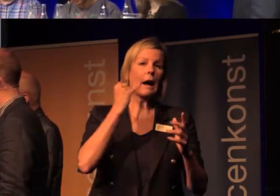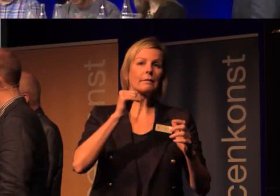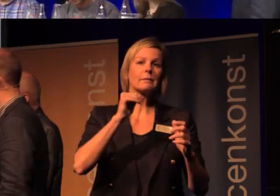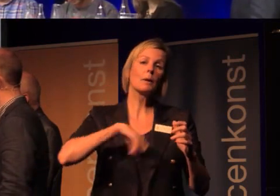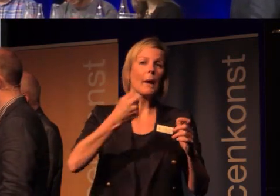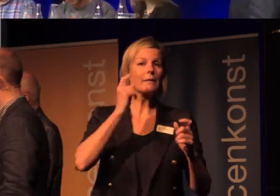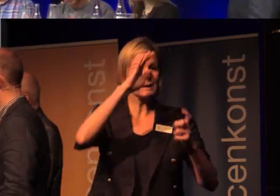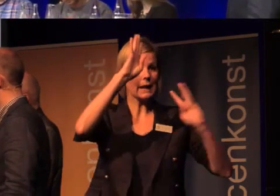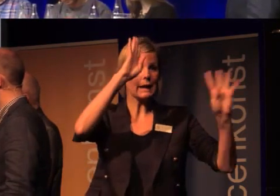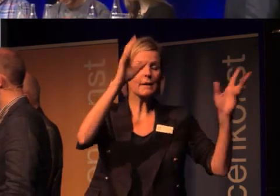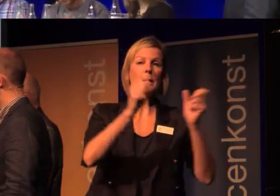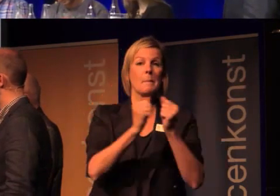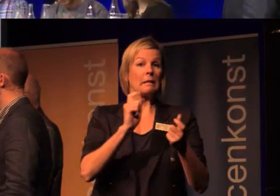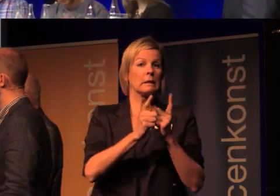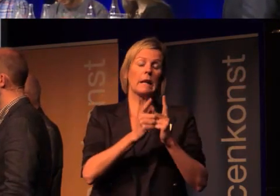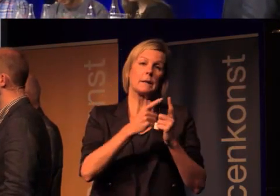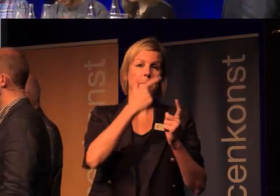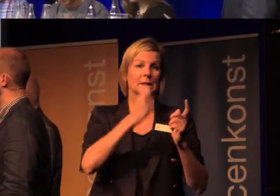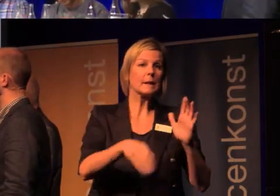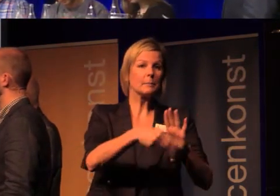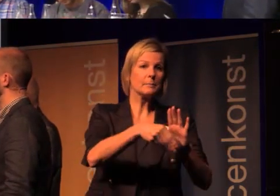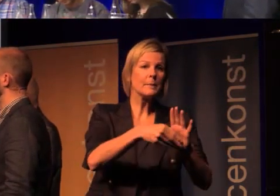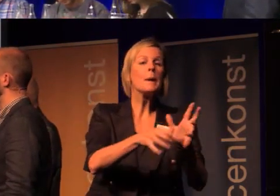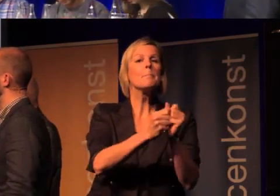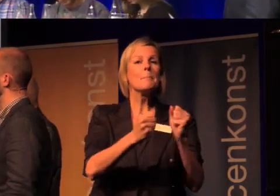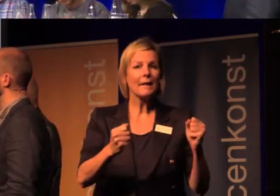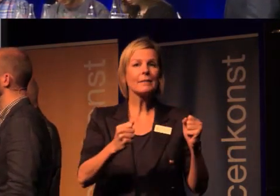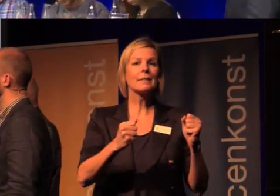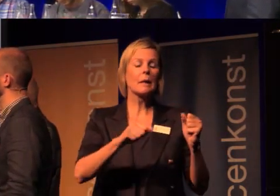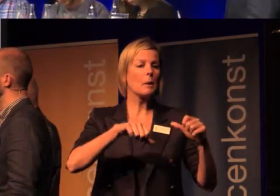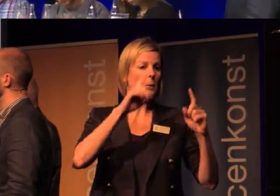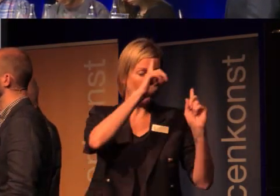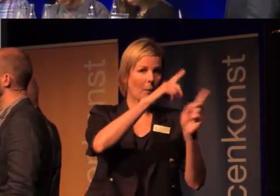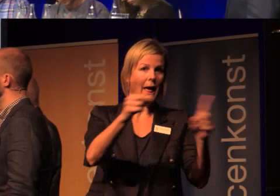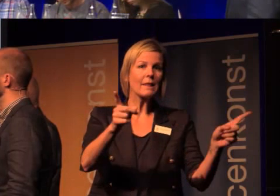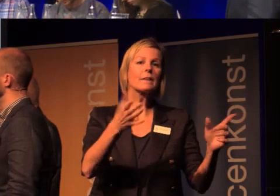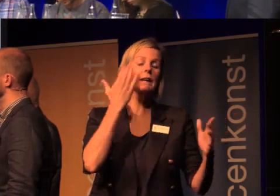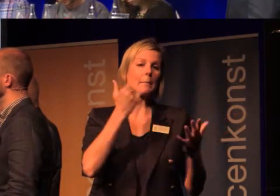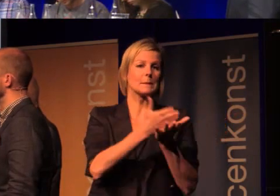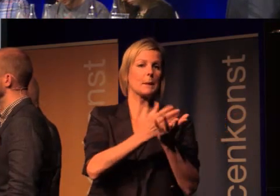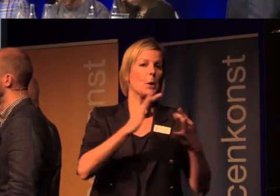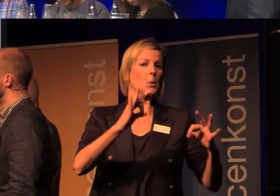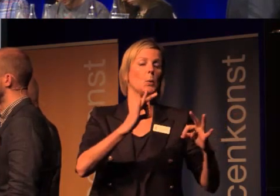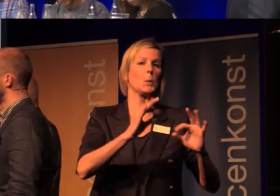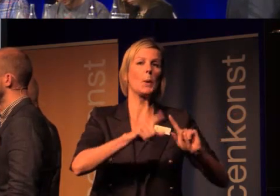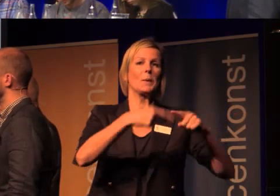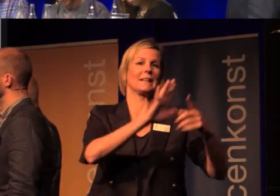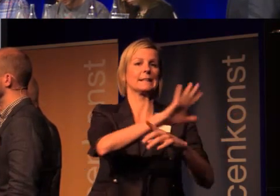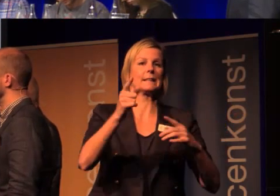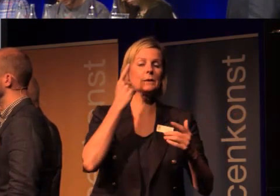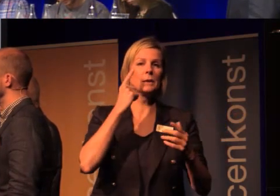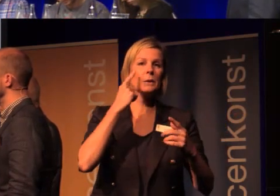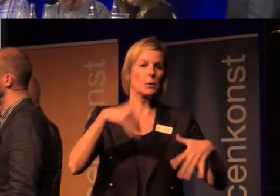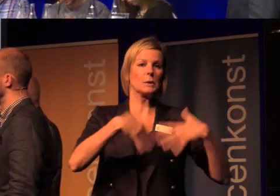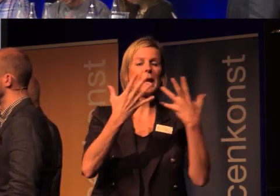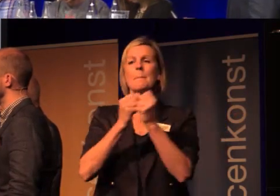Men politikens princip om armlängds avstånd från kulturen kommer alltid att gälla. Men jag tycker inte att politiker ska gå in alldeles för